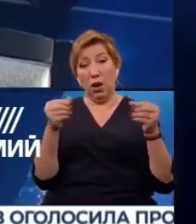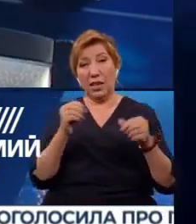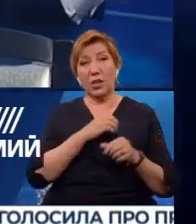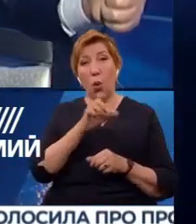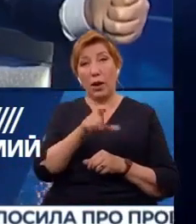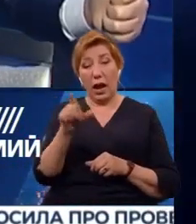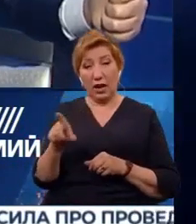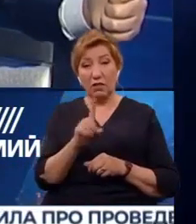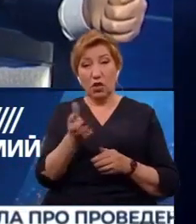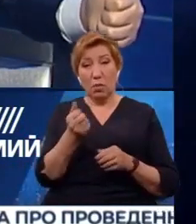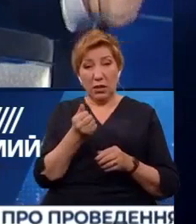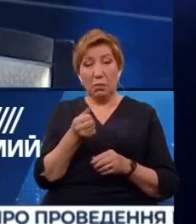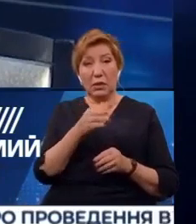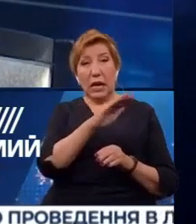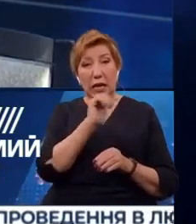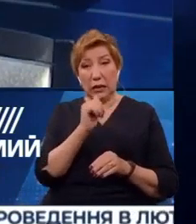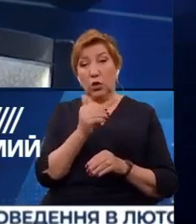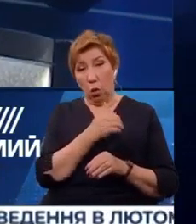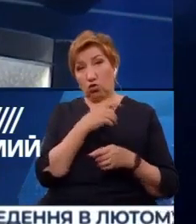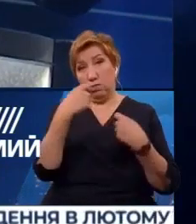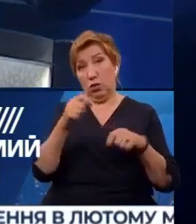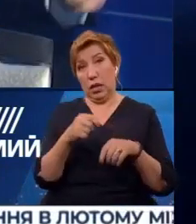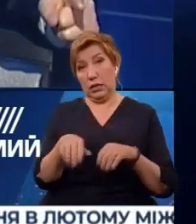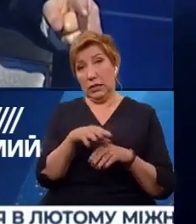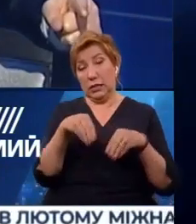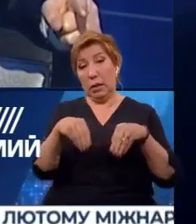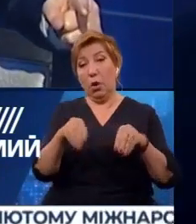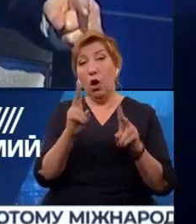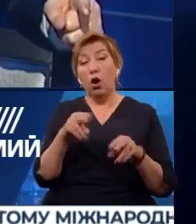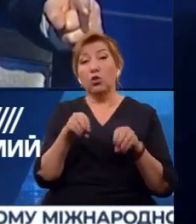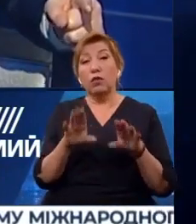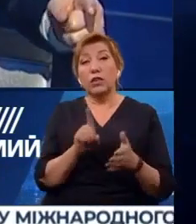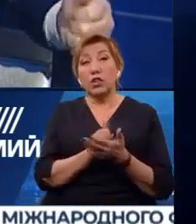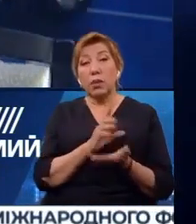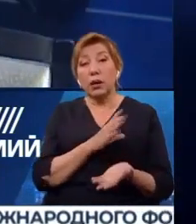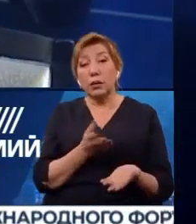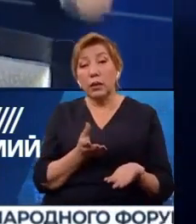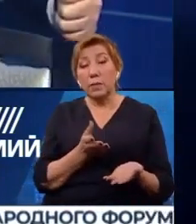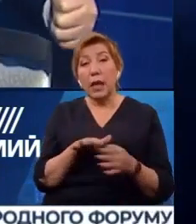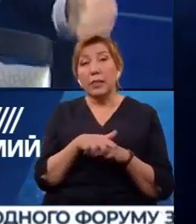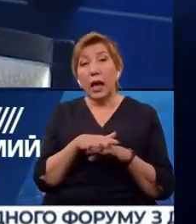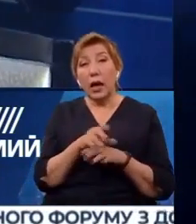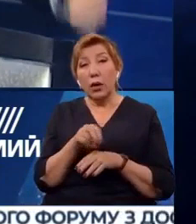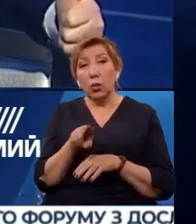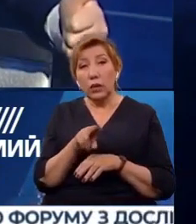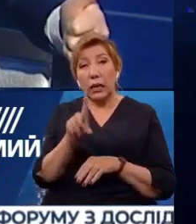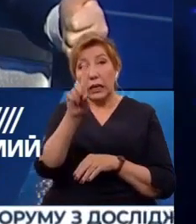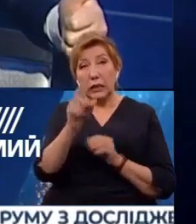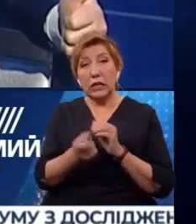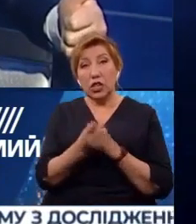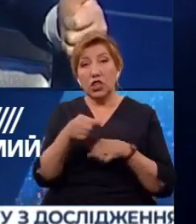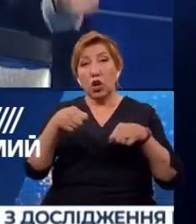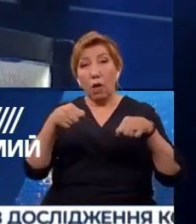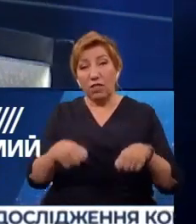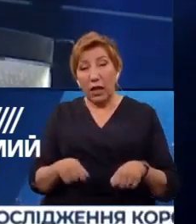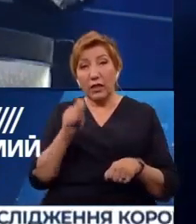корпорацій і щоб отримати черговий кредит, хочуть продати землю. Хто має вирішити цю дилему? Народ. Єдине джерело влади